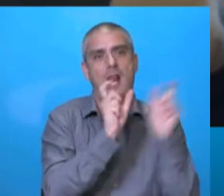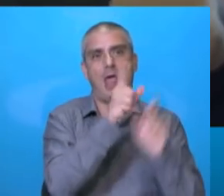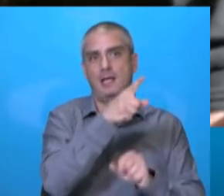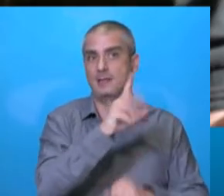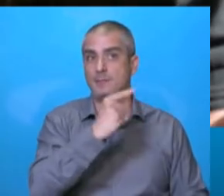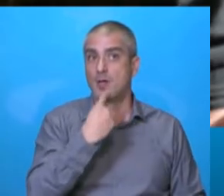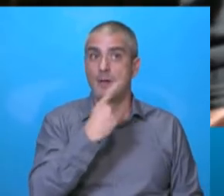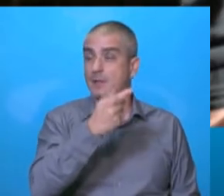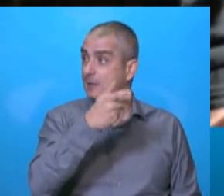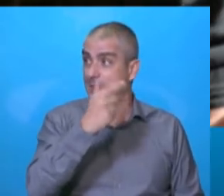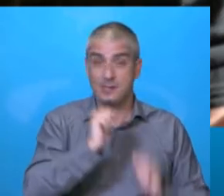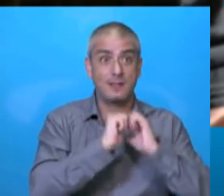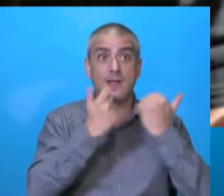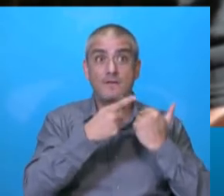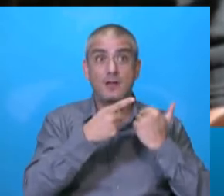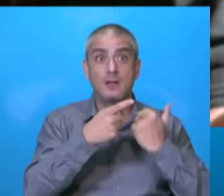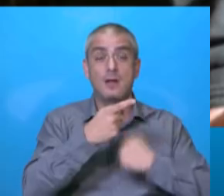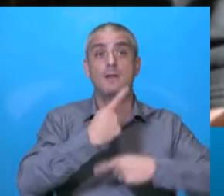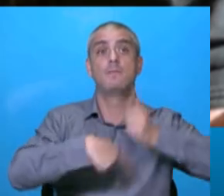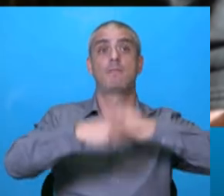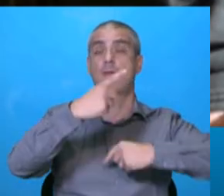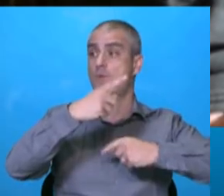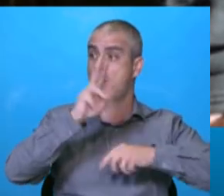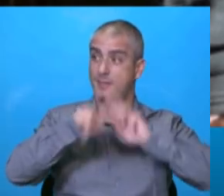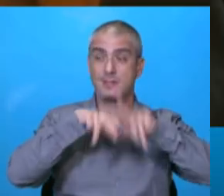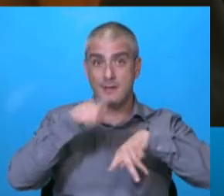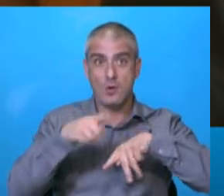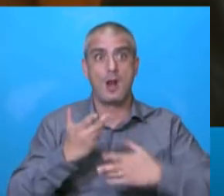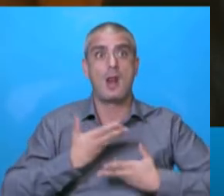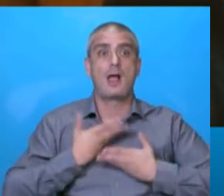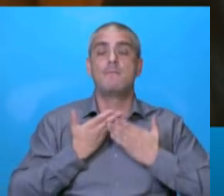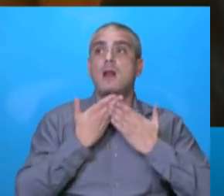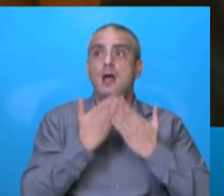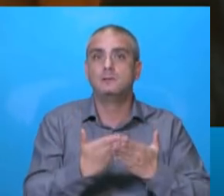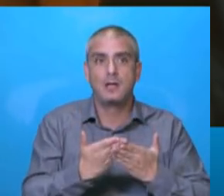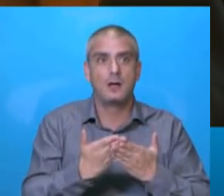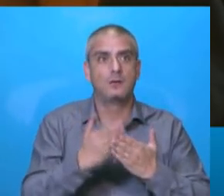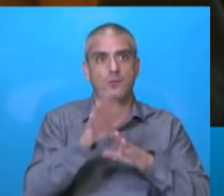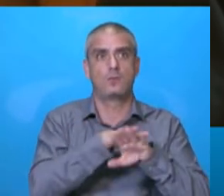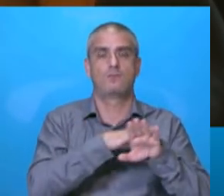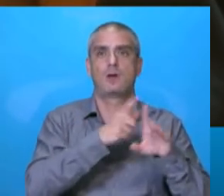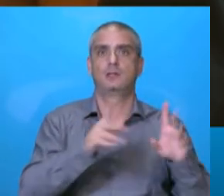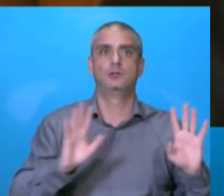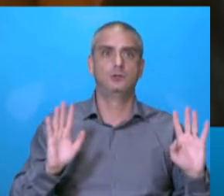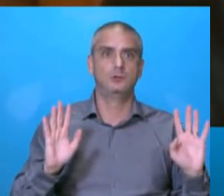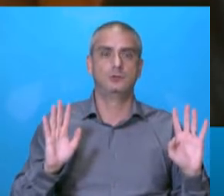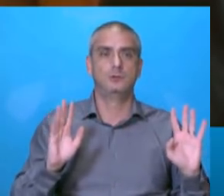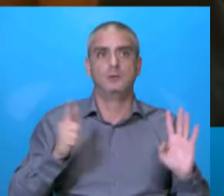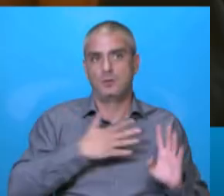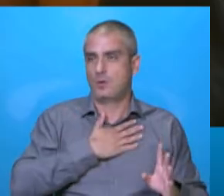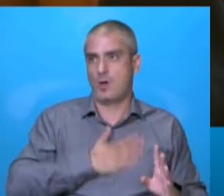עוזבת אותו, הוא במקום ללכת לטיפול ולקבל עזרה, הוא מרגיש שבעצם היא רוצה לפגוע